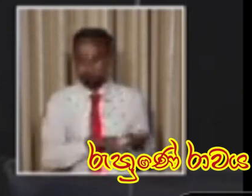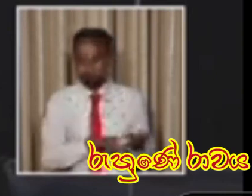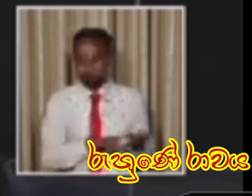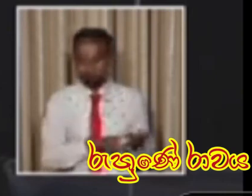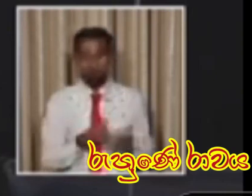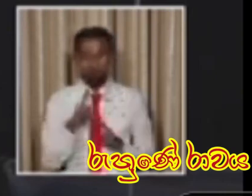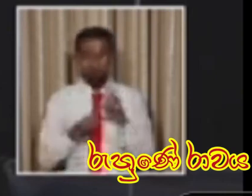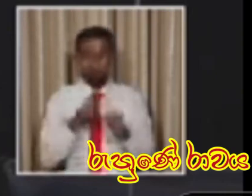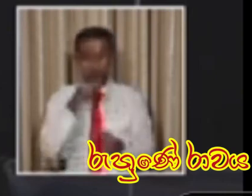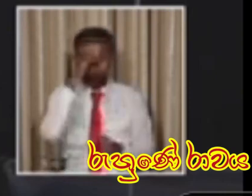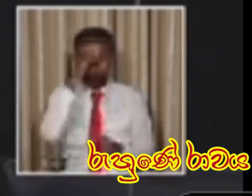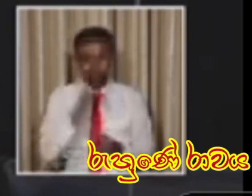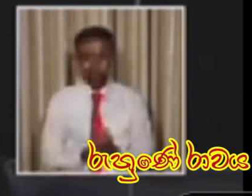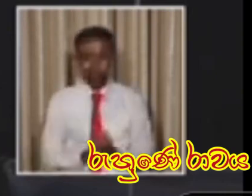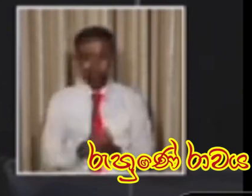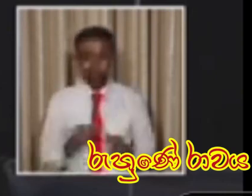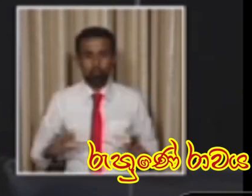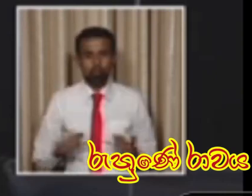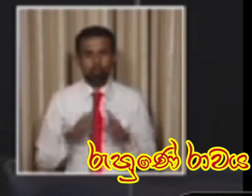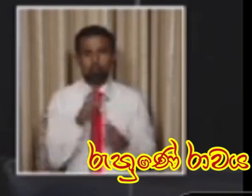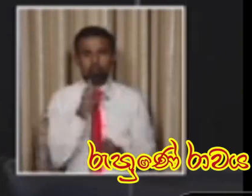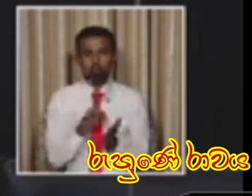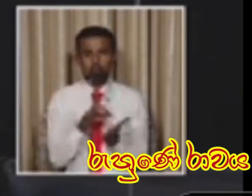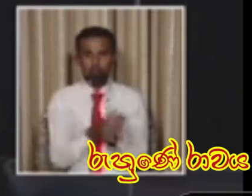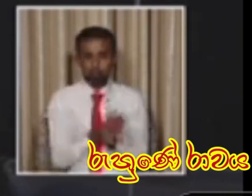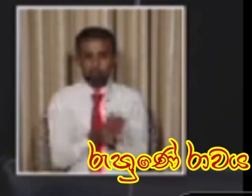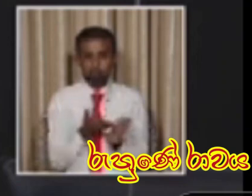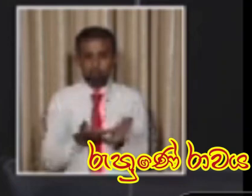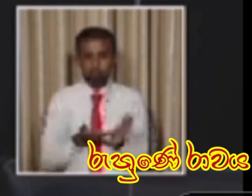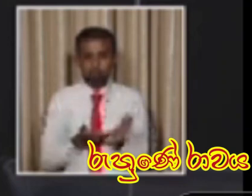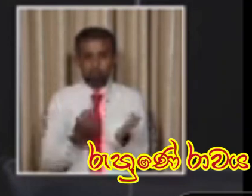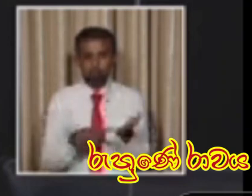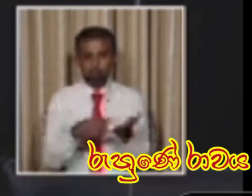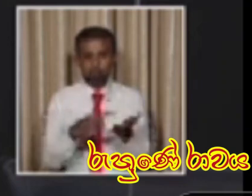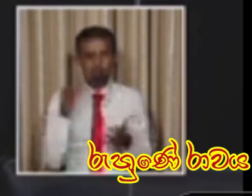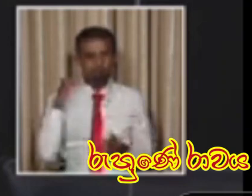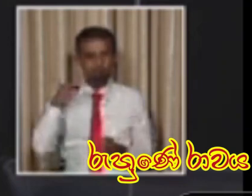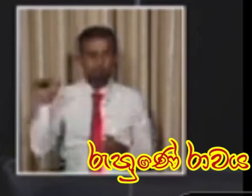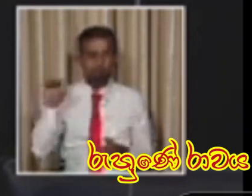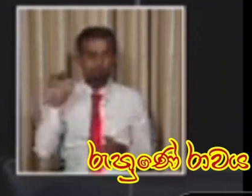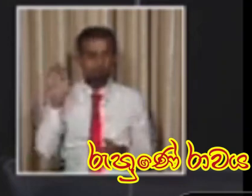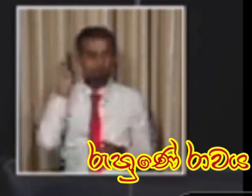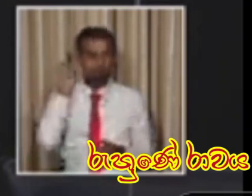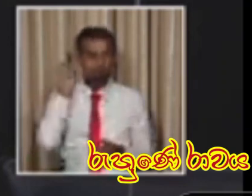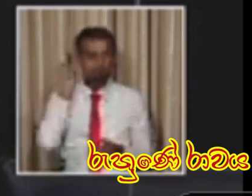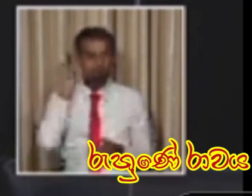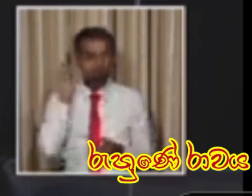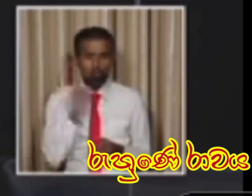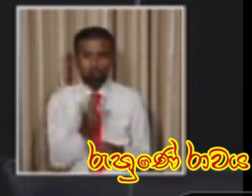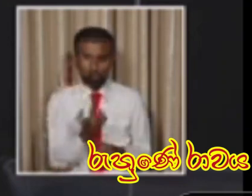ගරු කතානායකතුමනි, මේ ශ්‍රේෂ්ඨාධිකරණ තීරණේ ඇතැම් කරුණු ජනමත විචාරණවලට යොමු විය යුතුයි කියලා